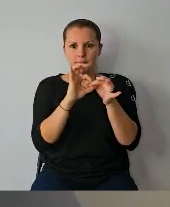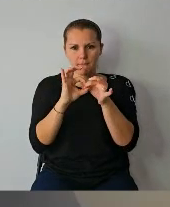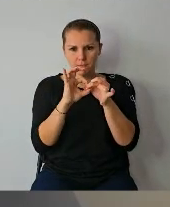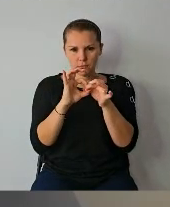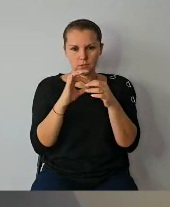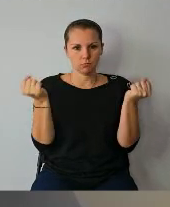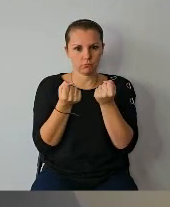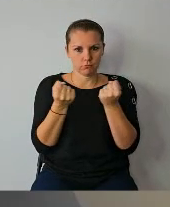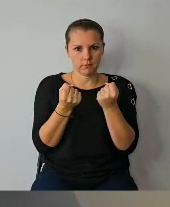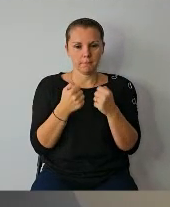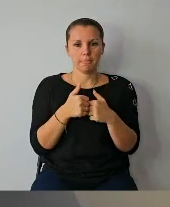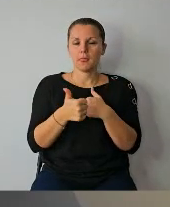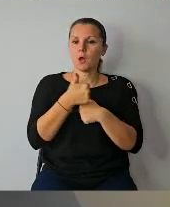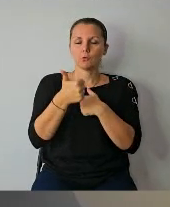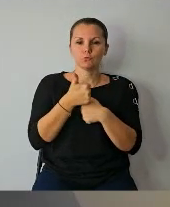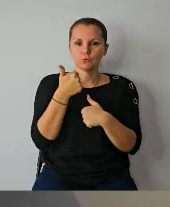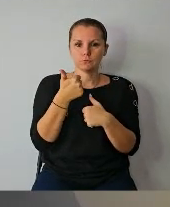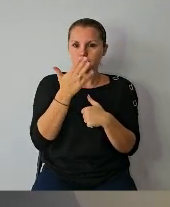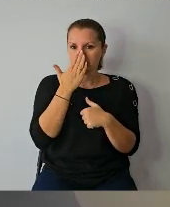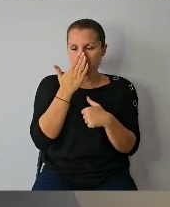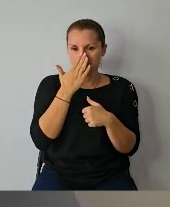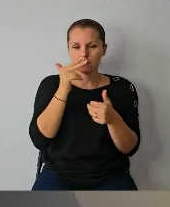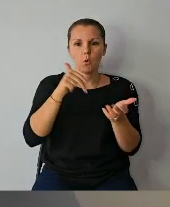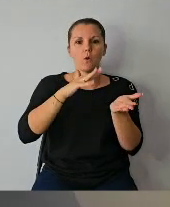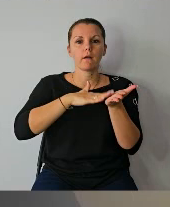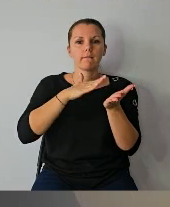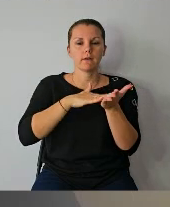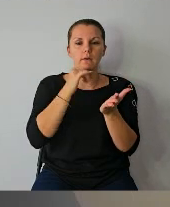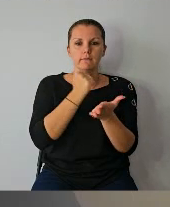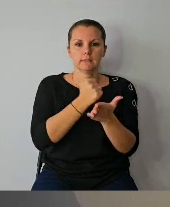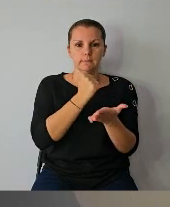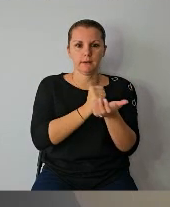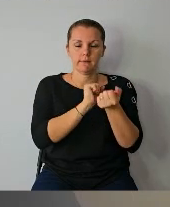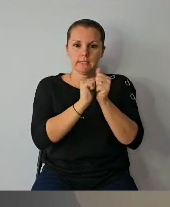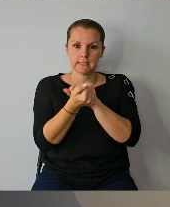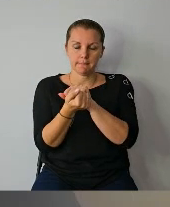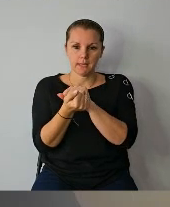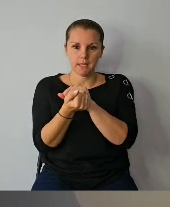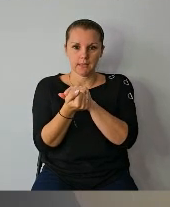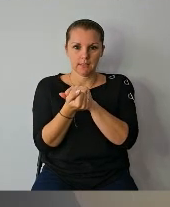ściśle. Chodzi o uchwałę w sprawie zmiany uchwały